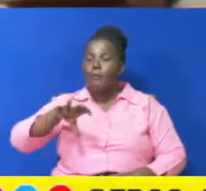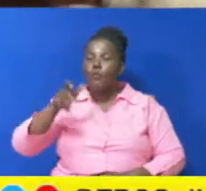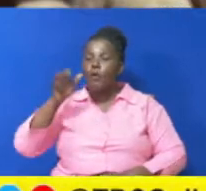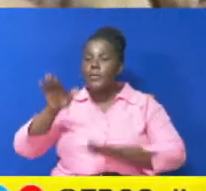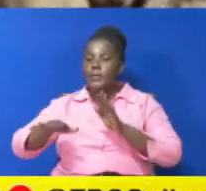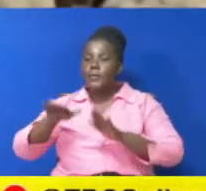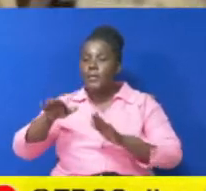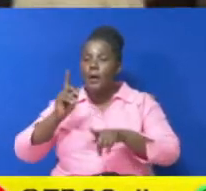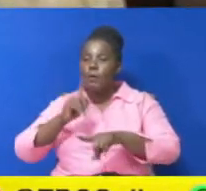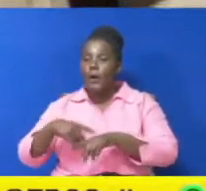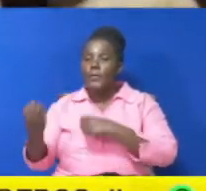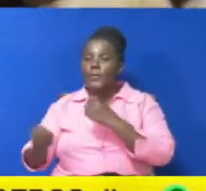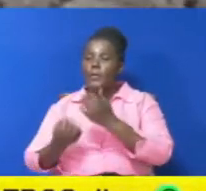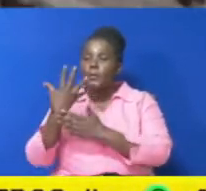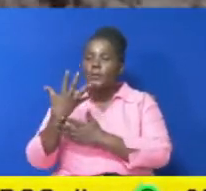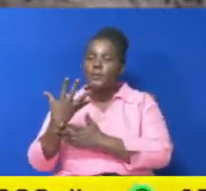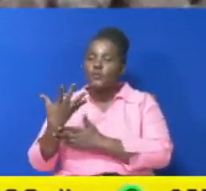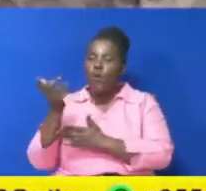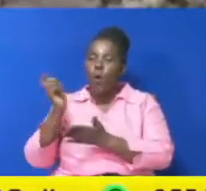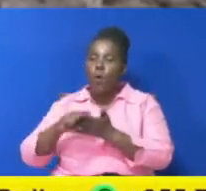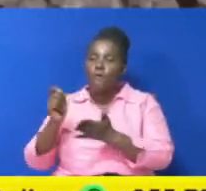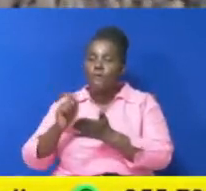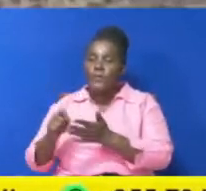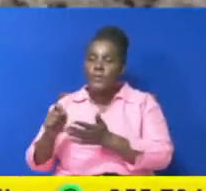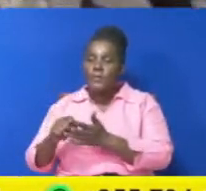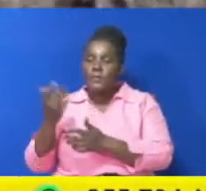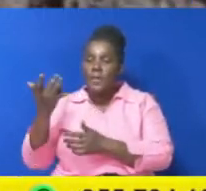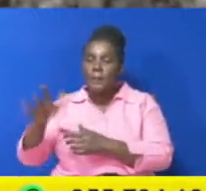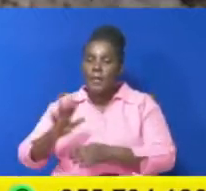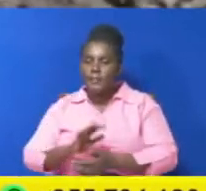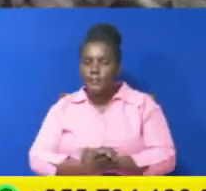la makao makuu ya bonde la Kati.